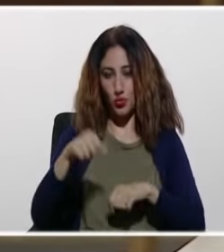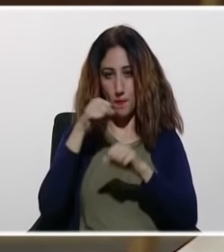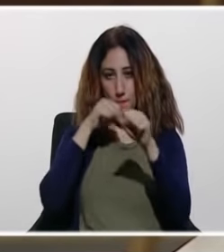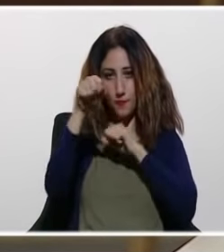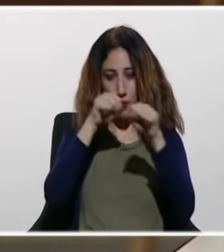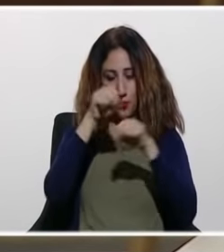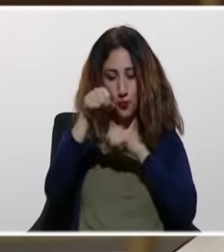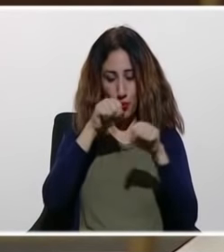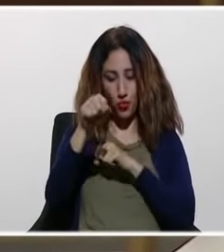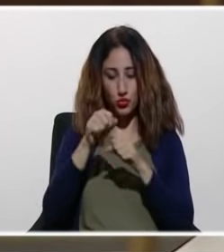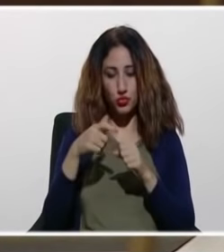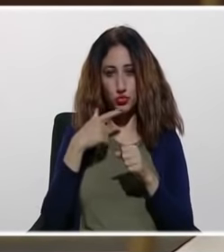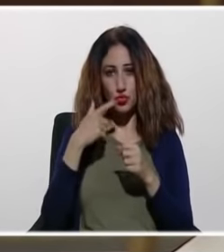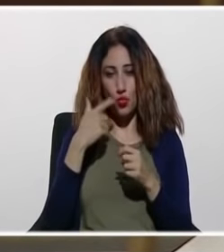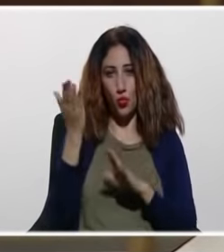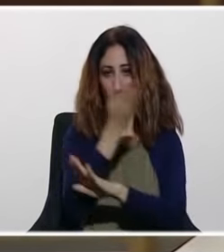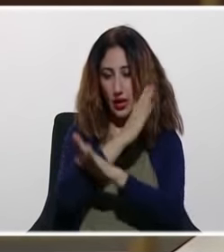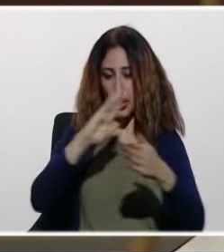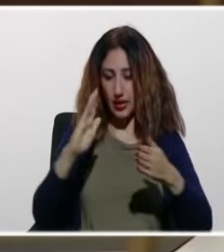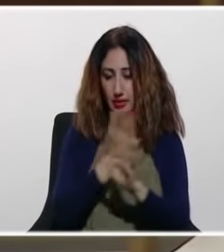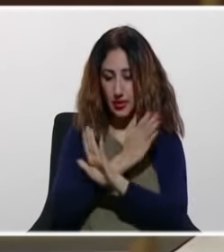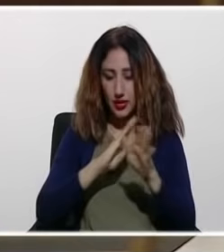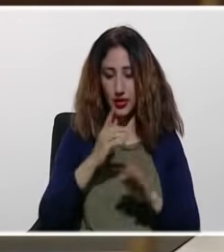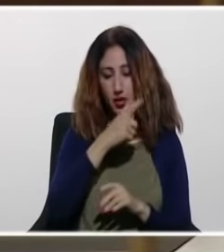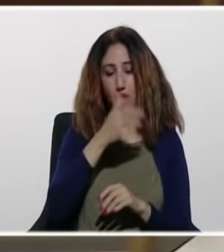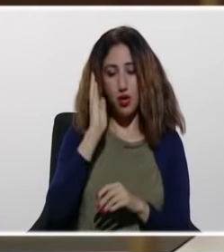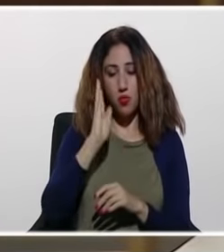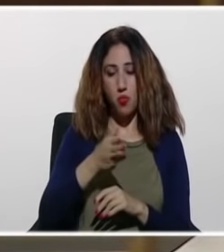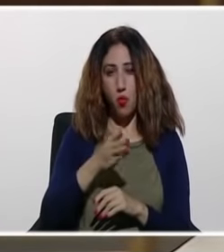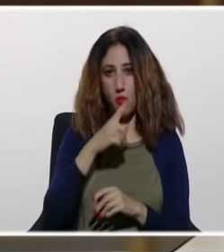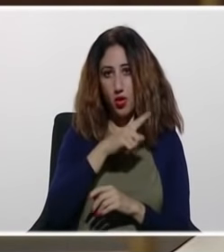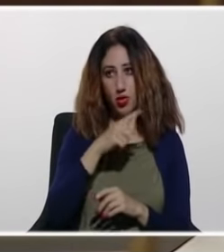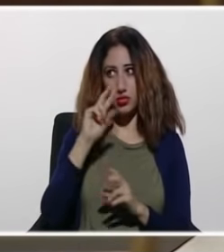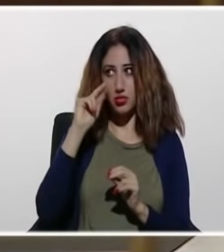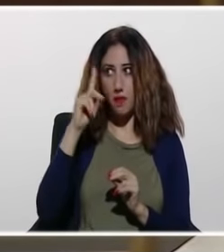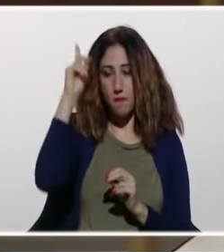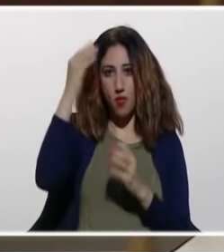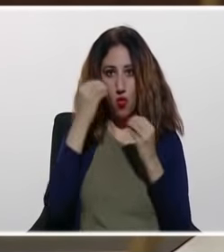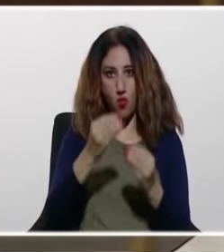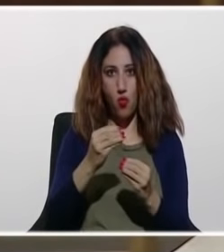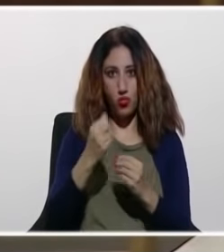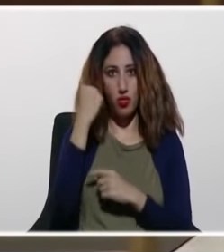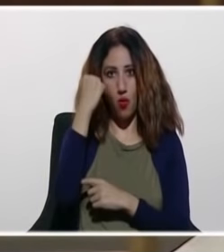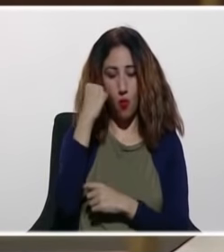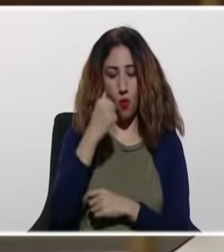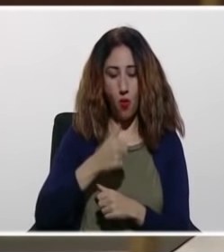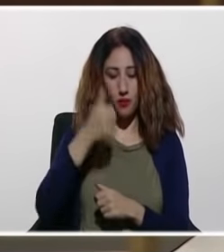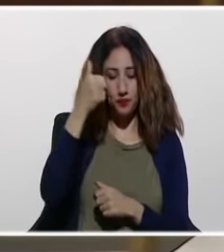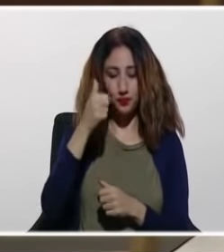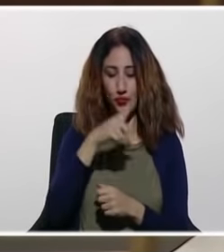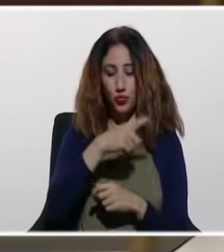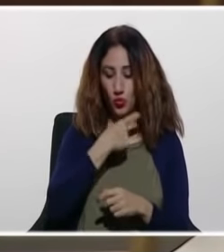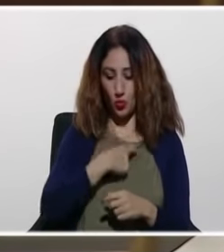ومصارعة الذراعين والكاراتيه. باختصار كده ممكن تقول إنها أصبحت من الخوارق، خصوصا إنها حازت على العديد من